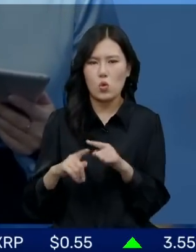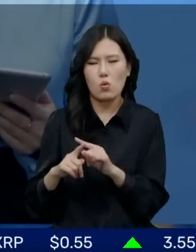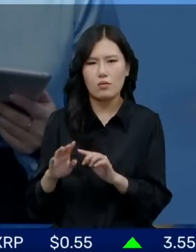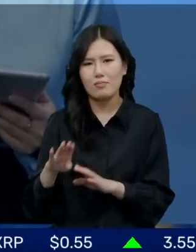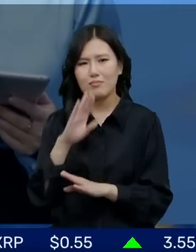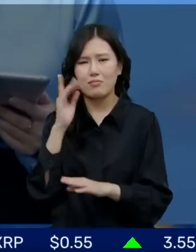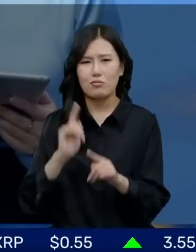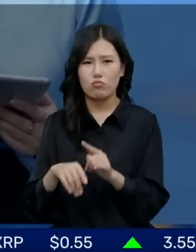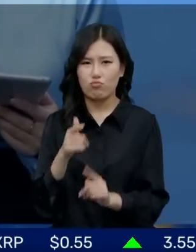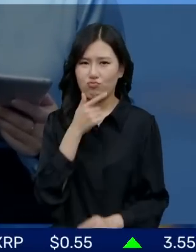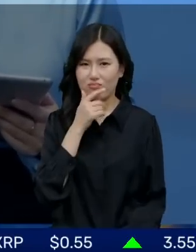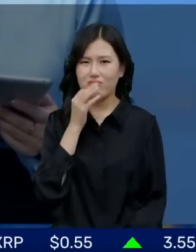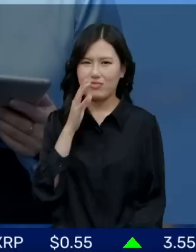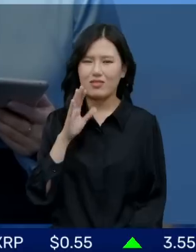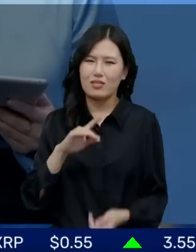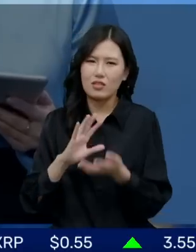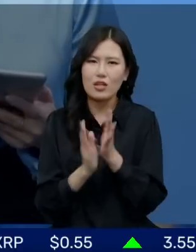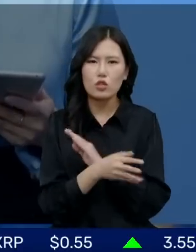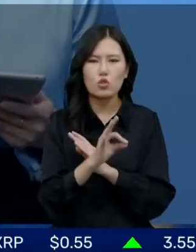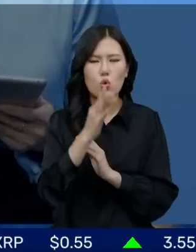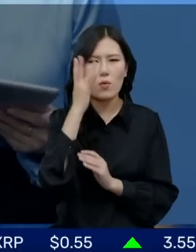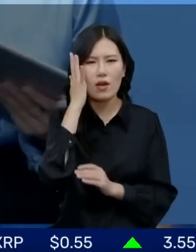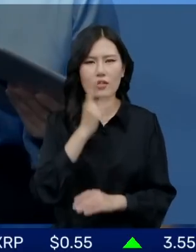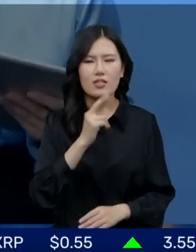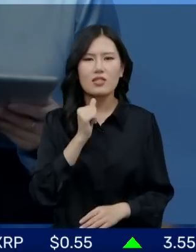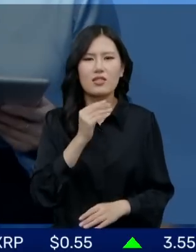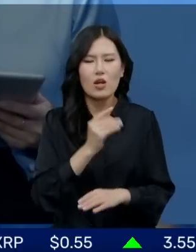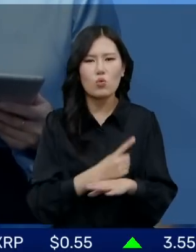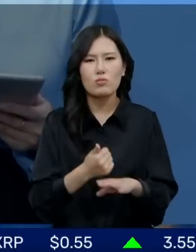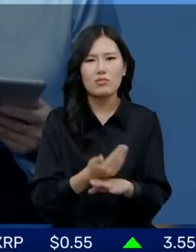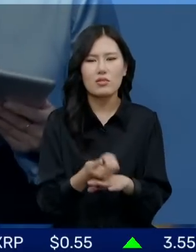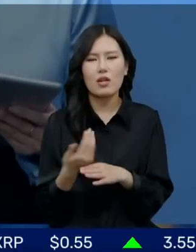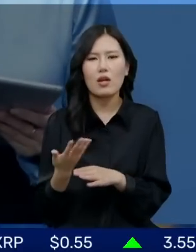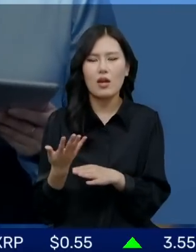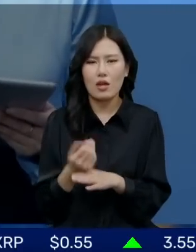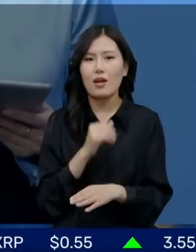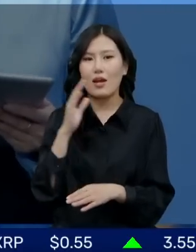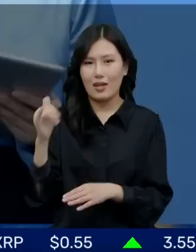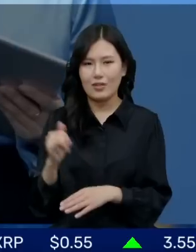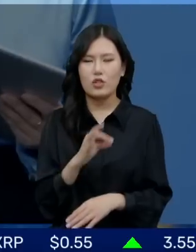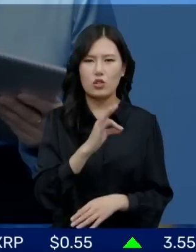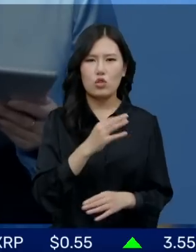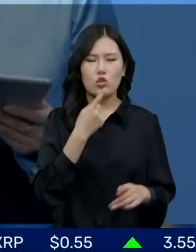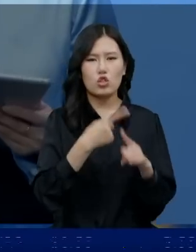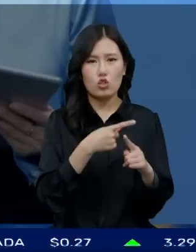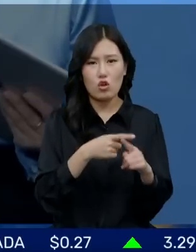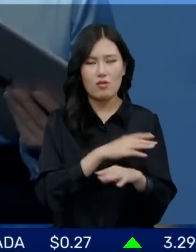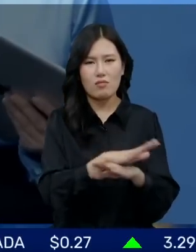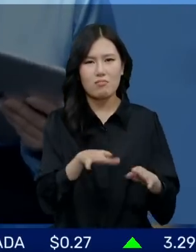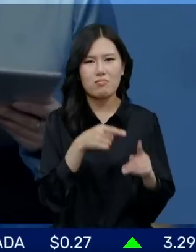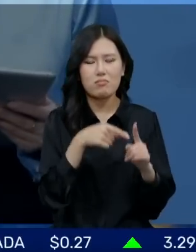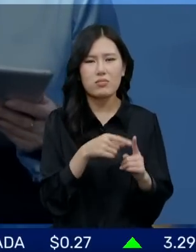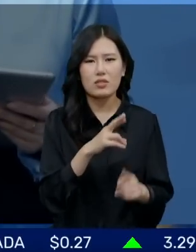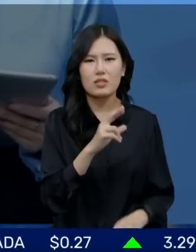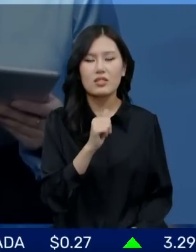тэгвэл бүтэмжээ нэмэгдүүлэхийн тулд бид яг юу хийх хэрэгтэй юм бэ? За яг хөдөө аж ахуйн салбарт тайлбарлал бол яг хөдөө аж ахуйн салбарын